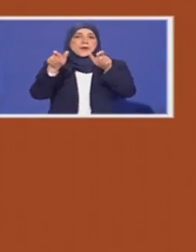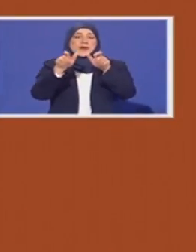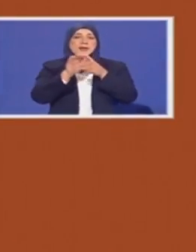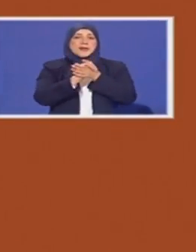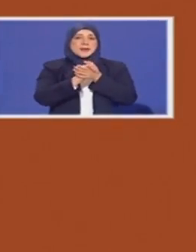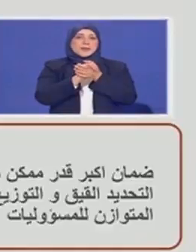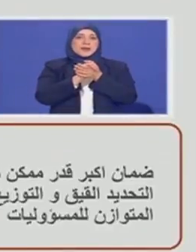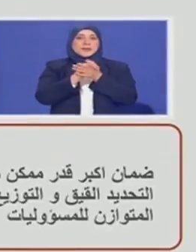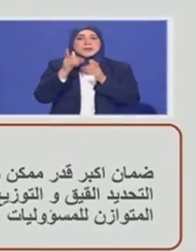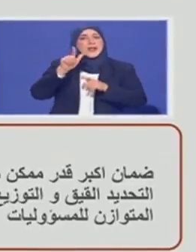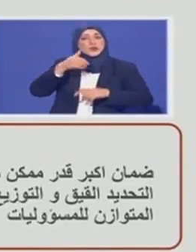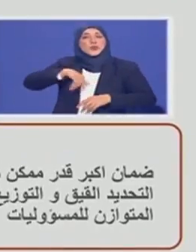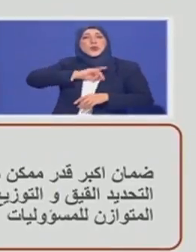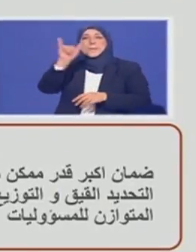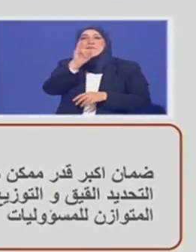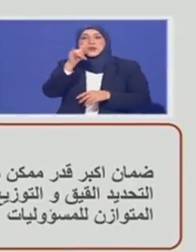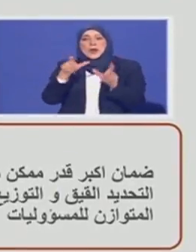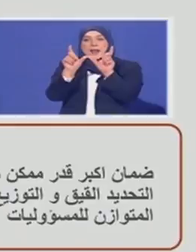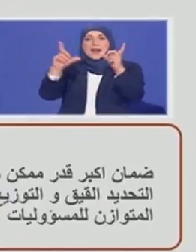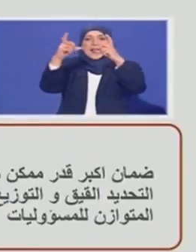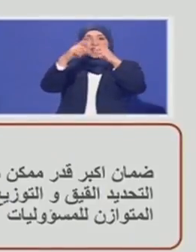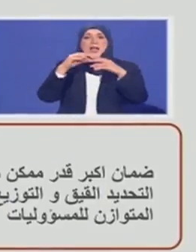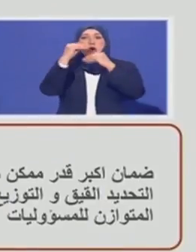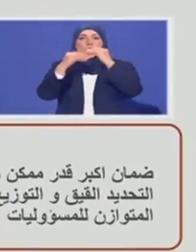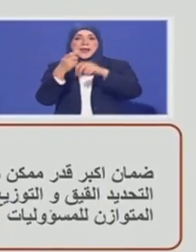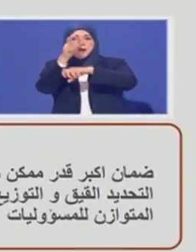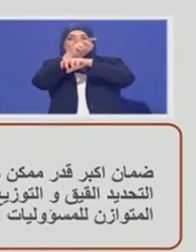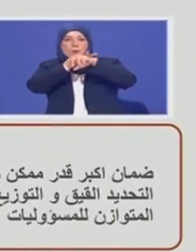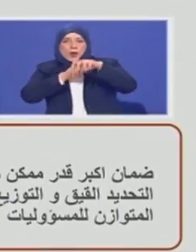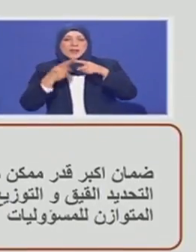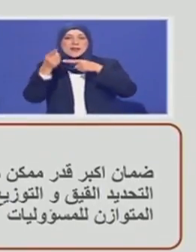من طرف اللجان، من طرف الولايات، رؤساء البلديات،